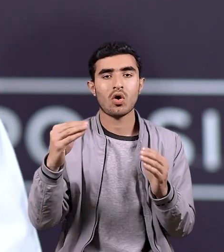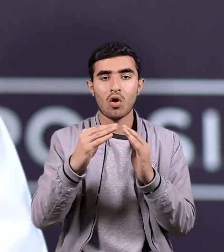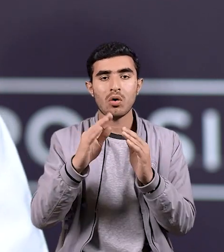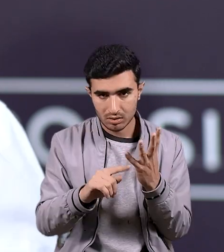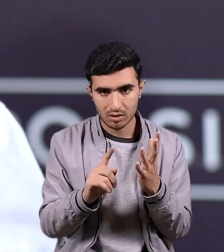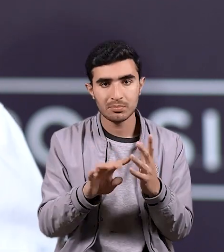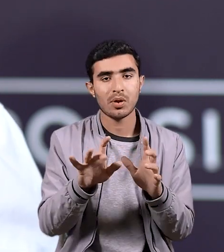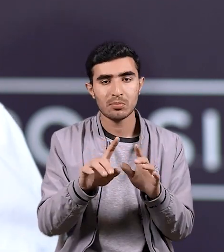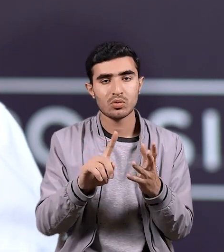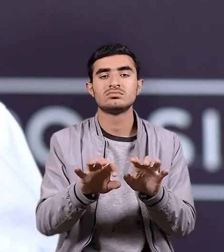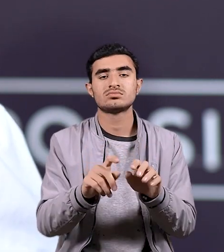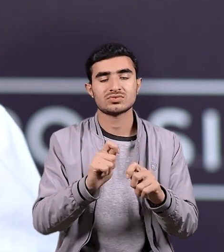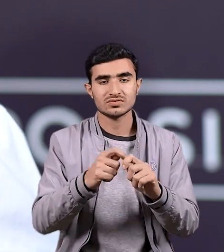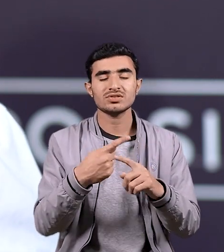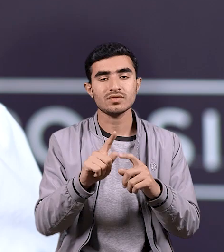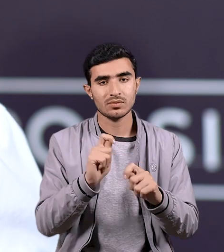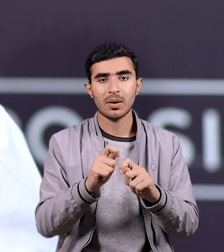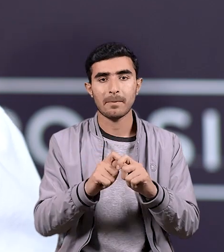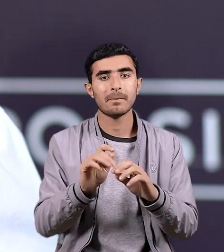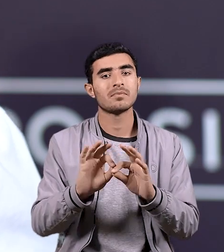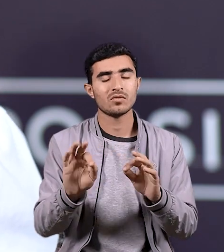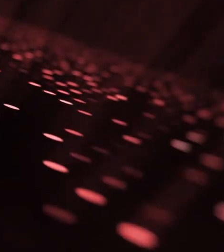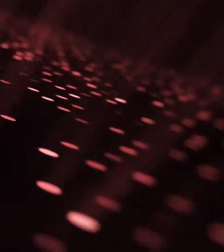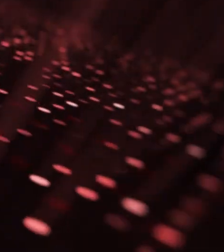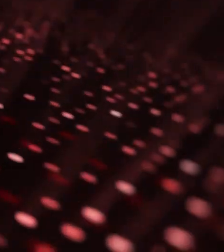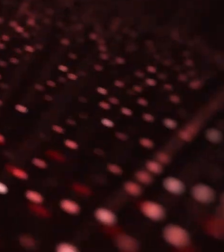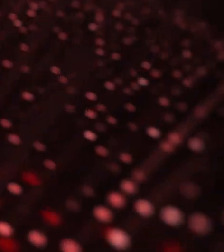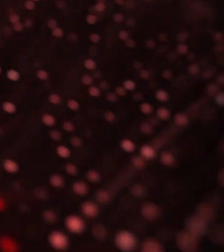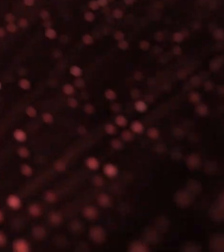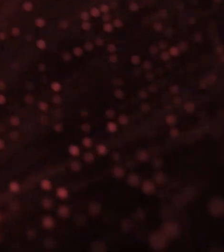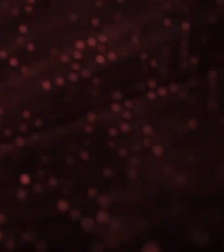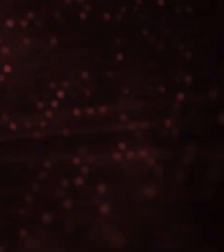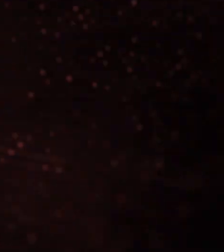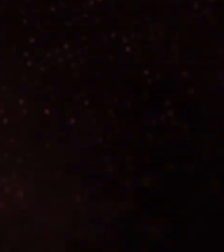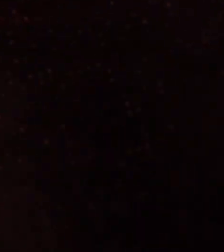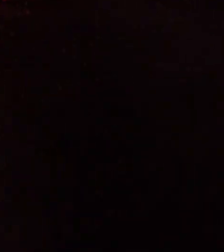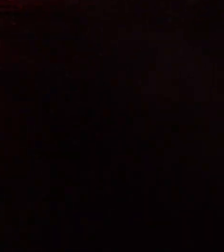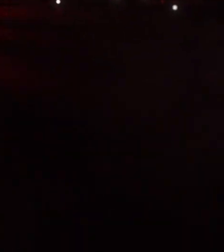अपने इंटरनेट कनेक्शन, कंप्यूटर और फ़ोन के साथ ये सब कुछ कर सकते हैं।